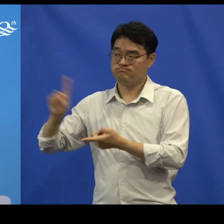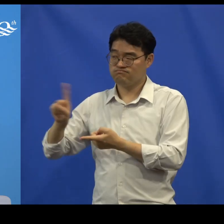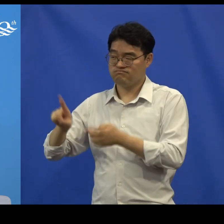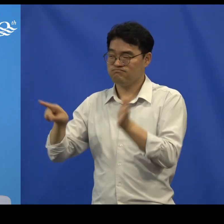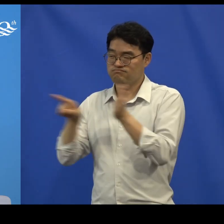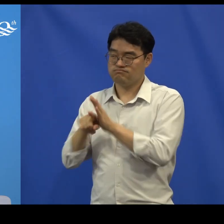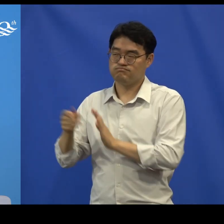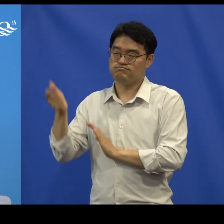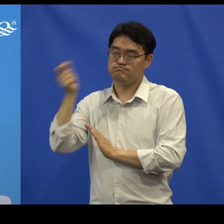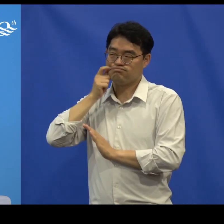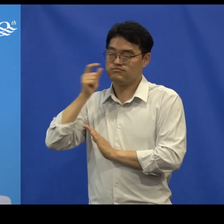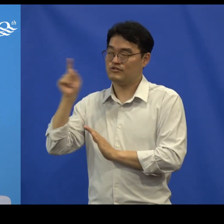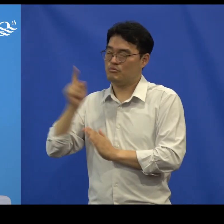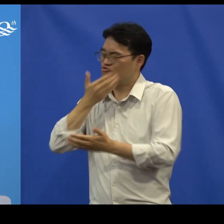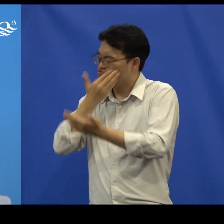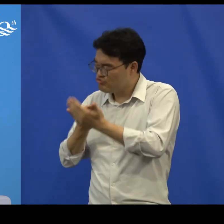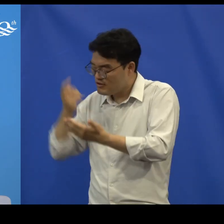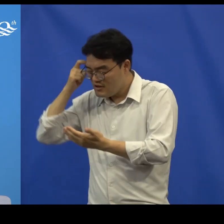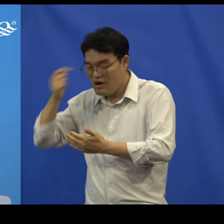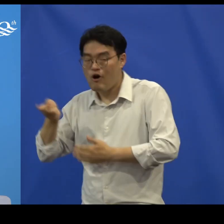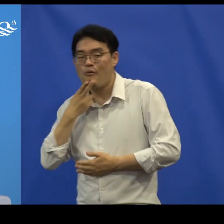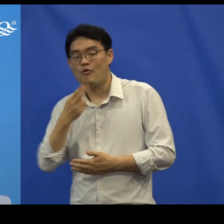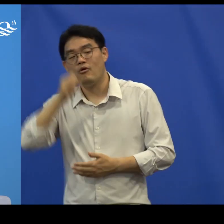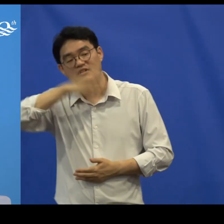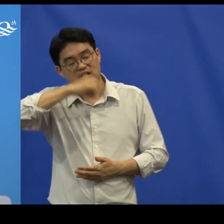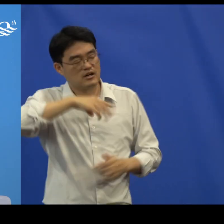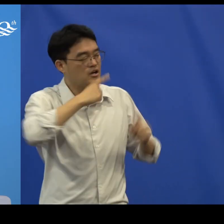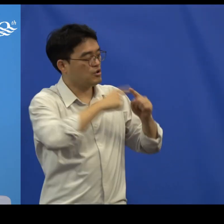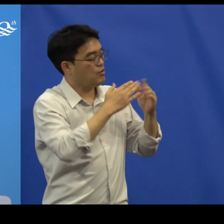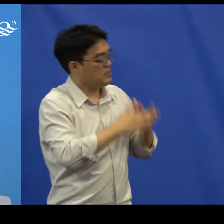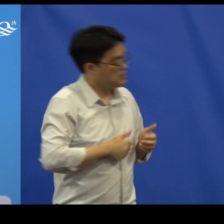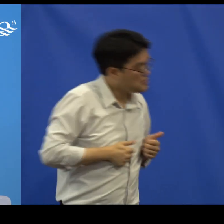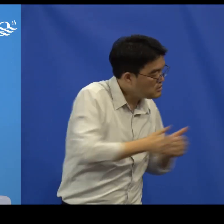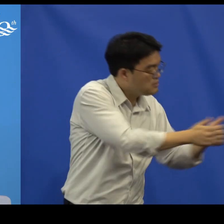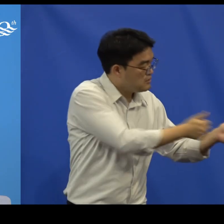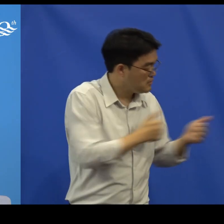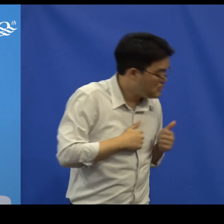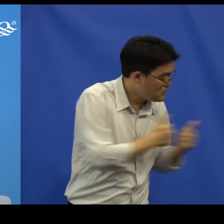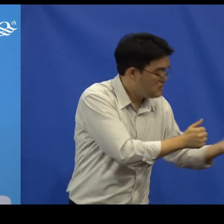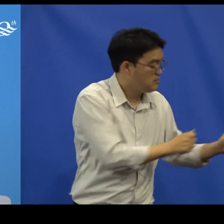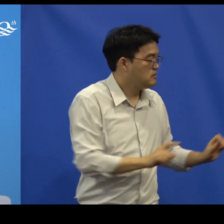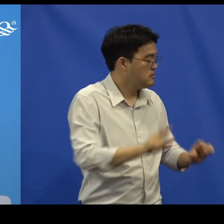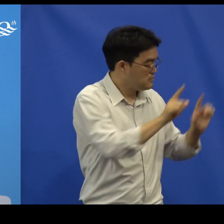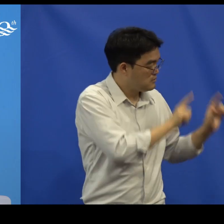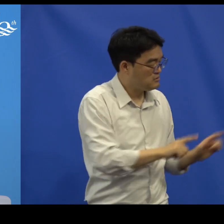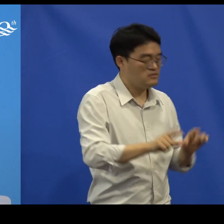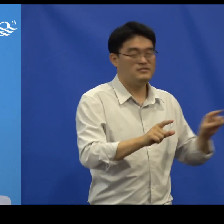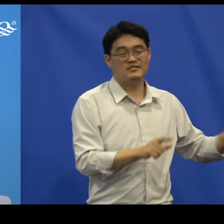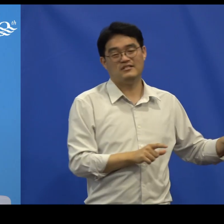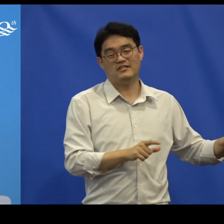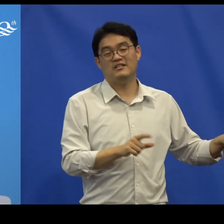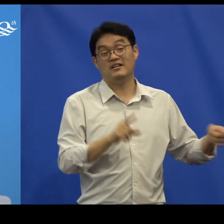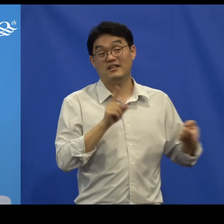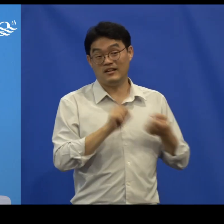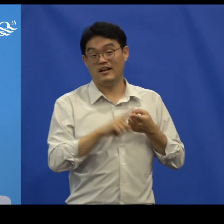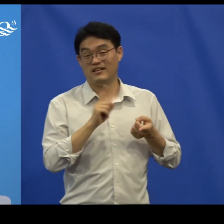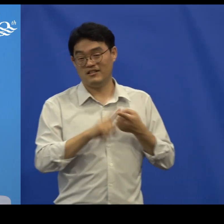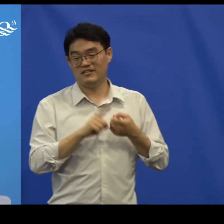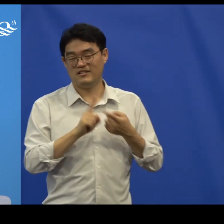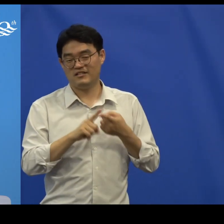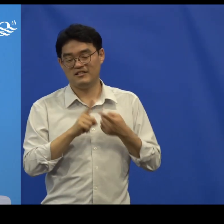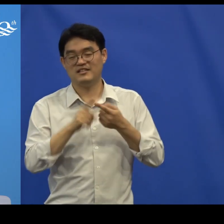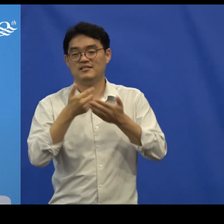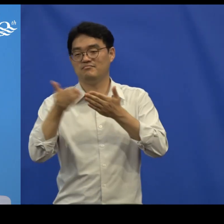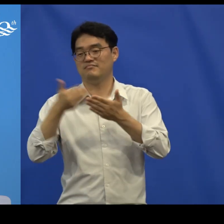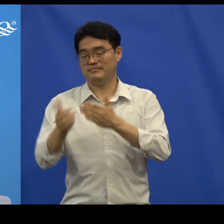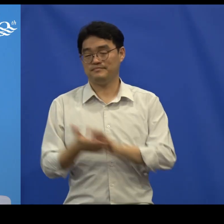것입니다. 여러분, 그리스도가 다시 오신다면 그것이 우리의 삶의 가장 모든 것의 우선순위가 되어야 되겠죠. 그래서